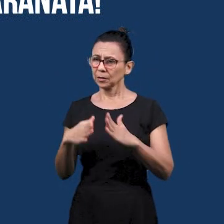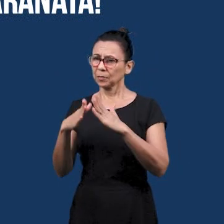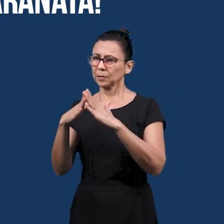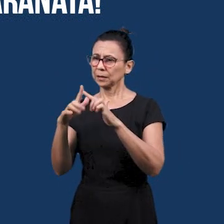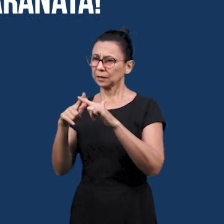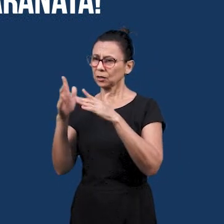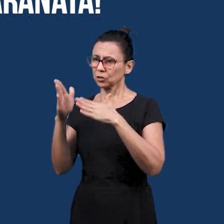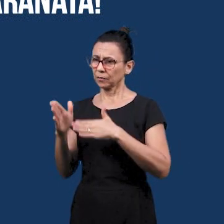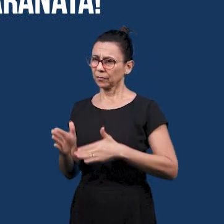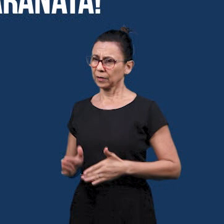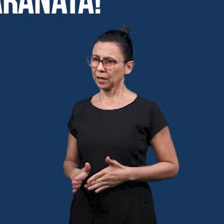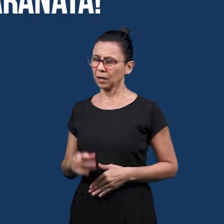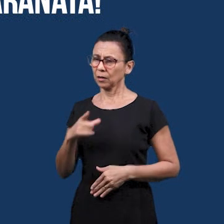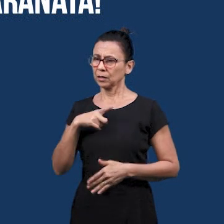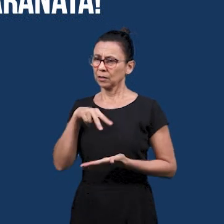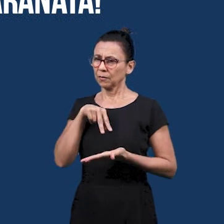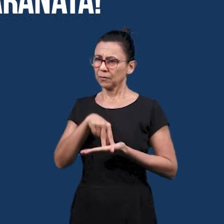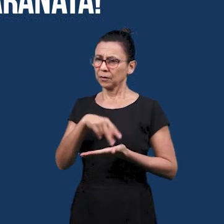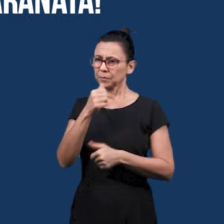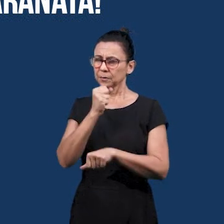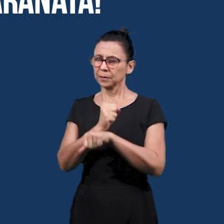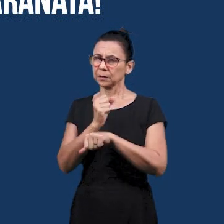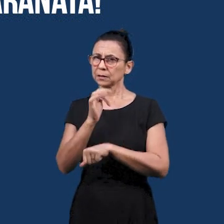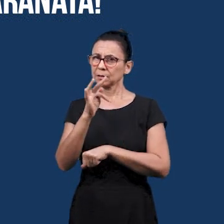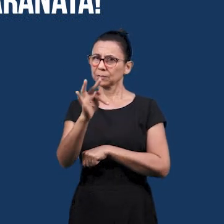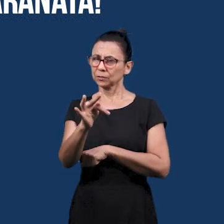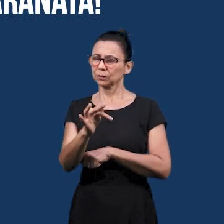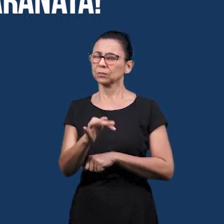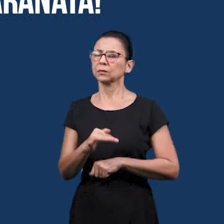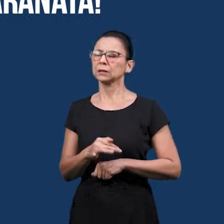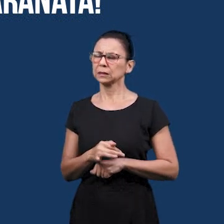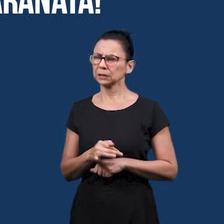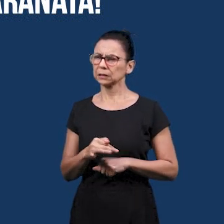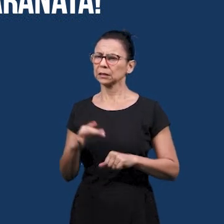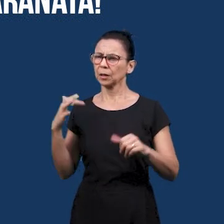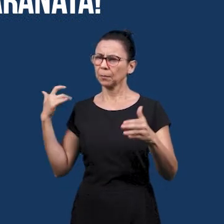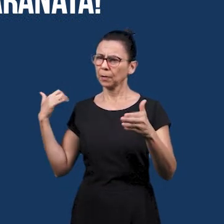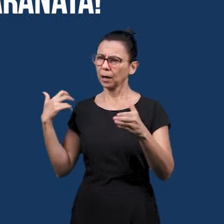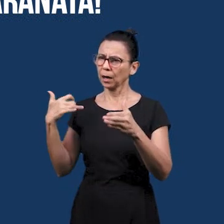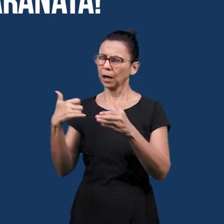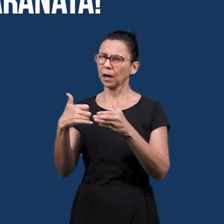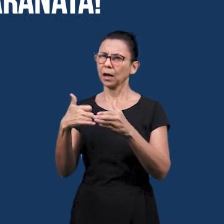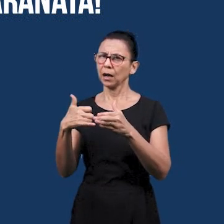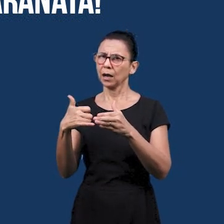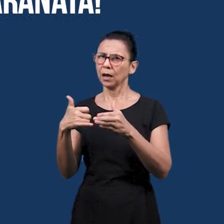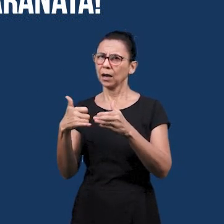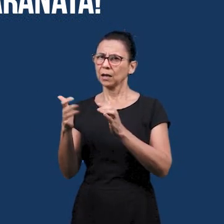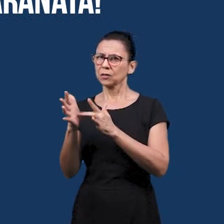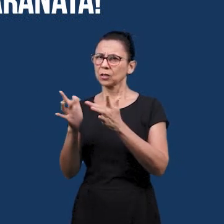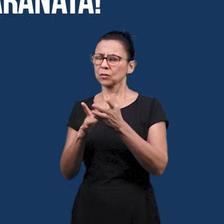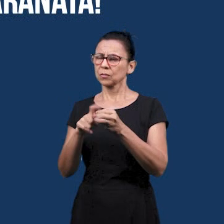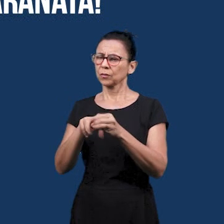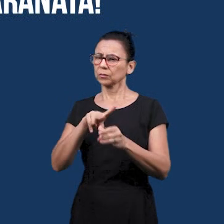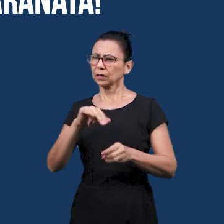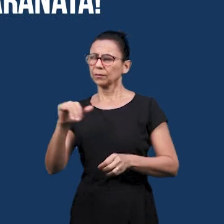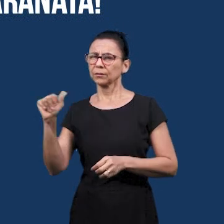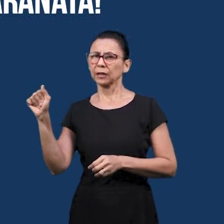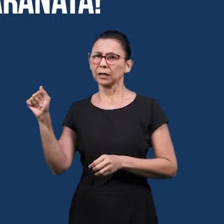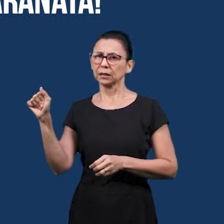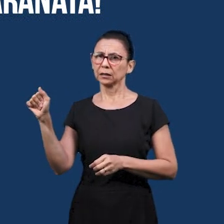церкви Христовой есть твердая и живая надежда, ибо вскоре слава нашего вечного